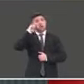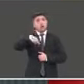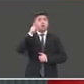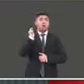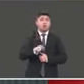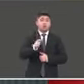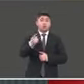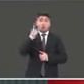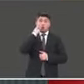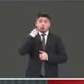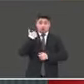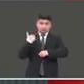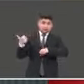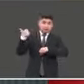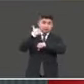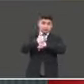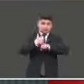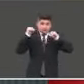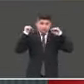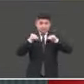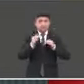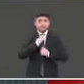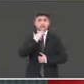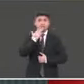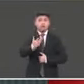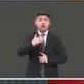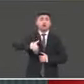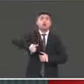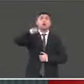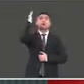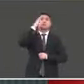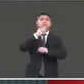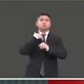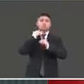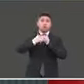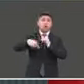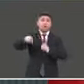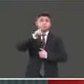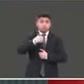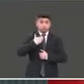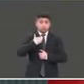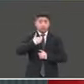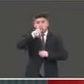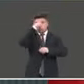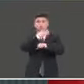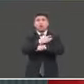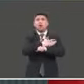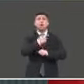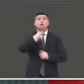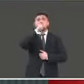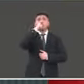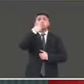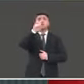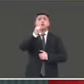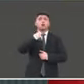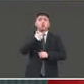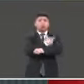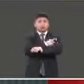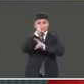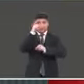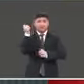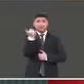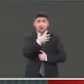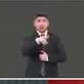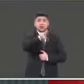hükümete geldiğimizde Aziz milletin ülkemizde 190 olan yurt sayısını